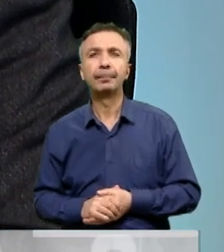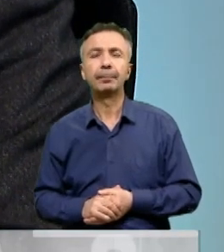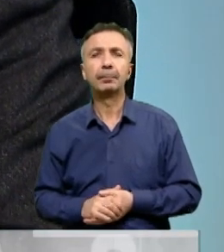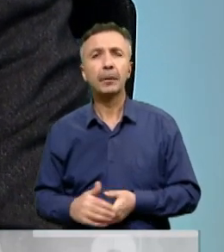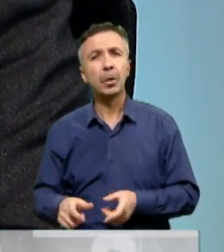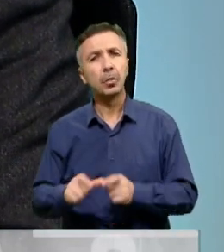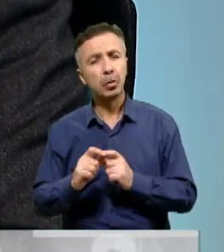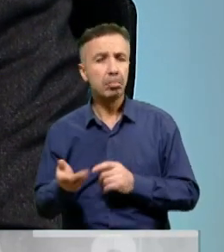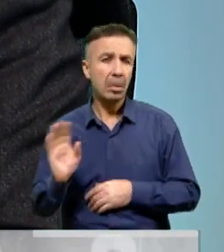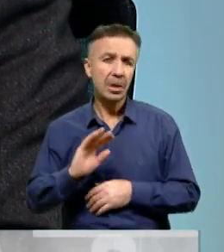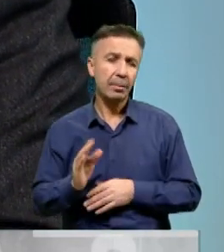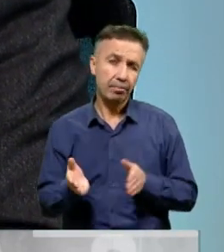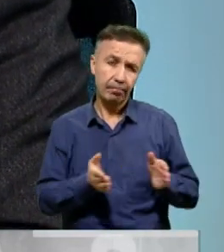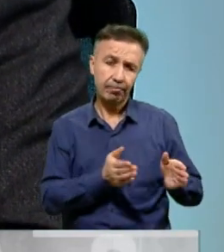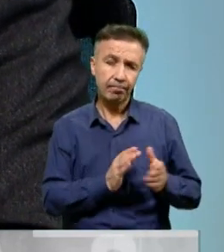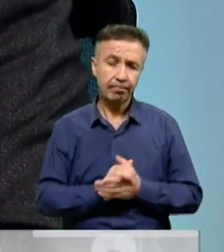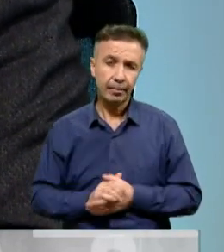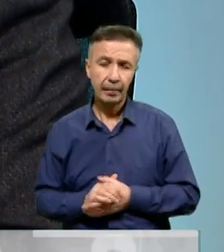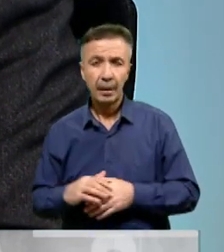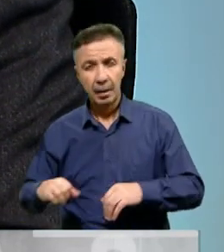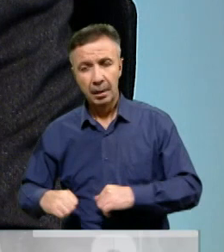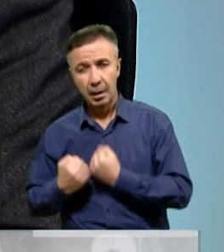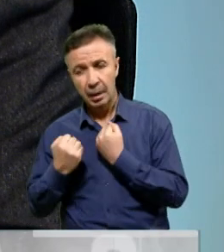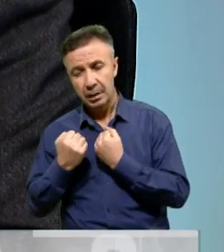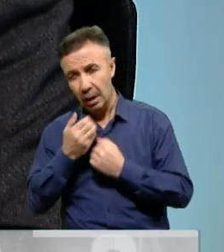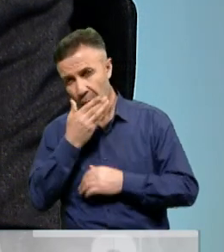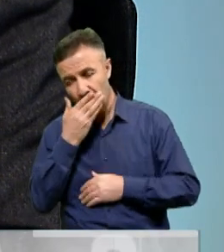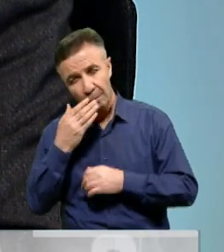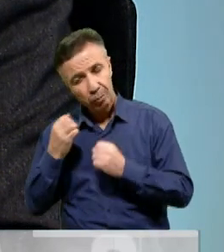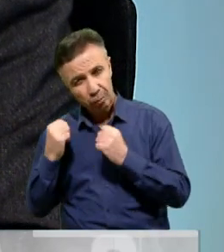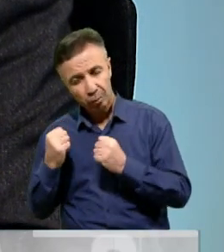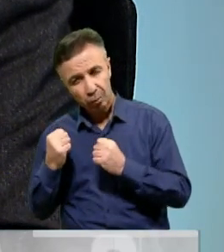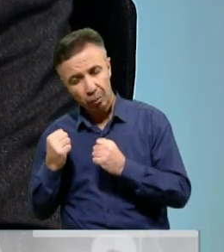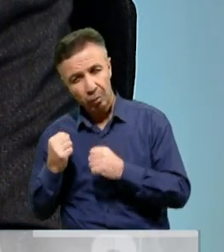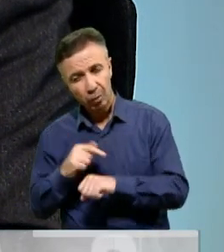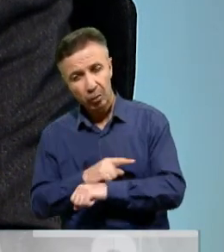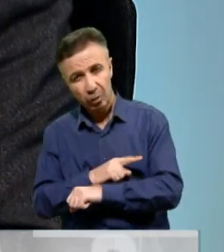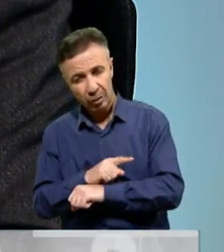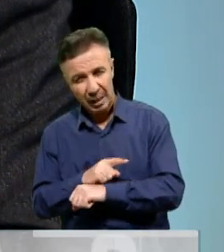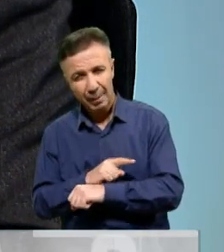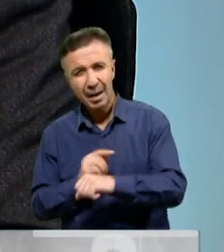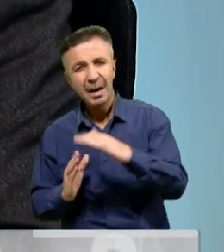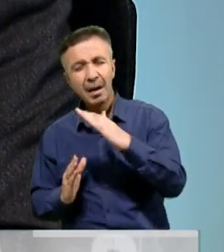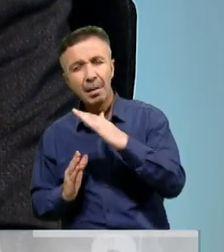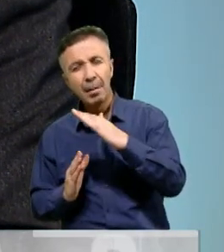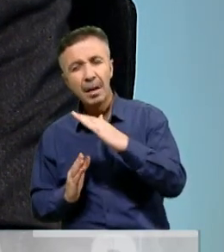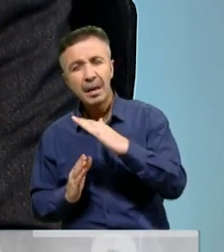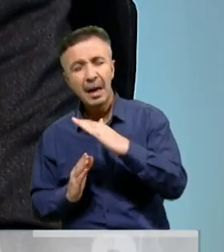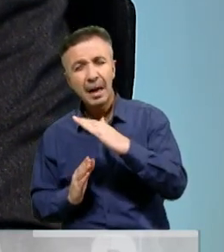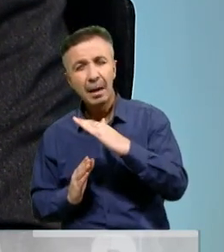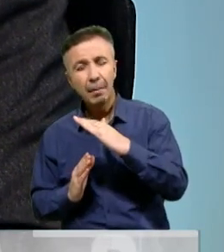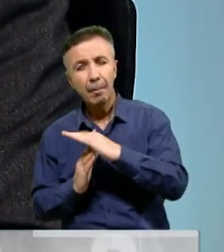Sorunun diğer boyutuna gelince, kaza oruçları peş peşe